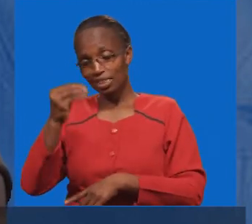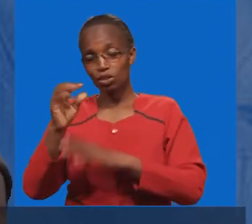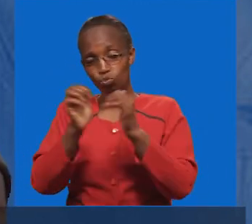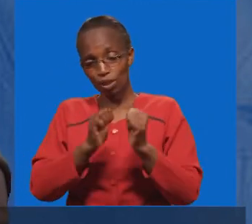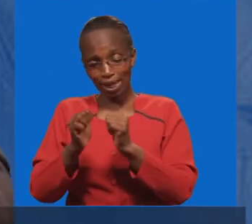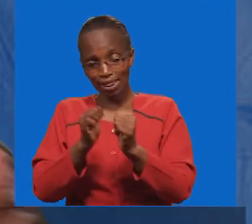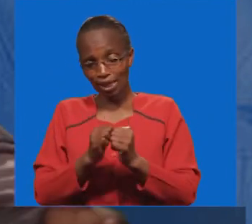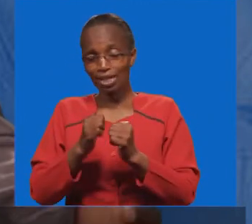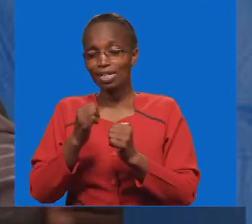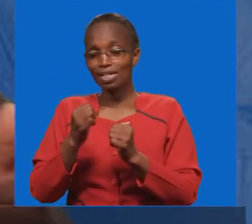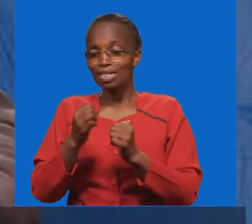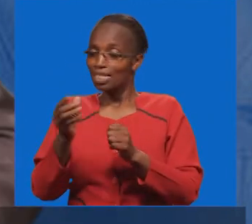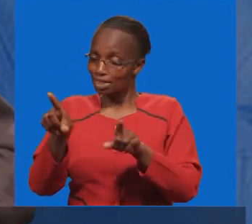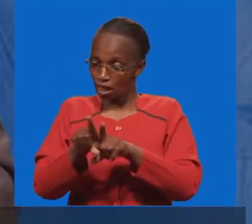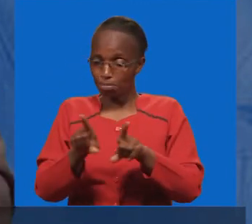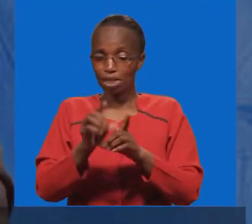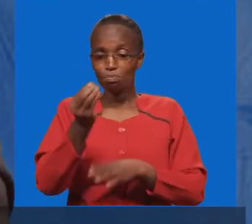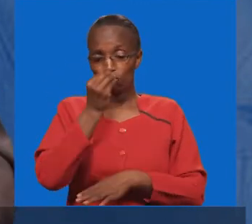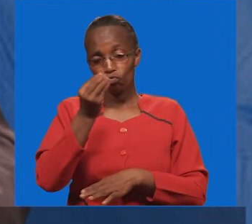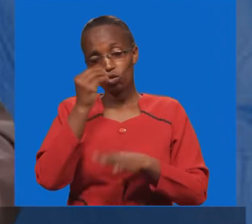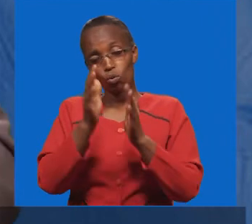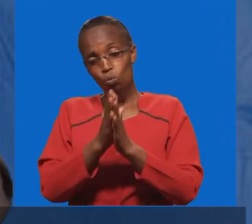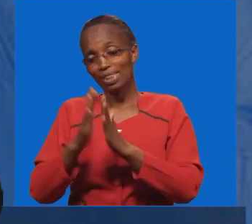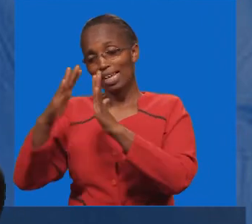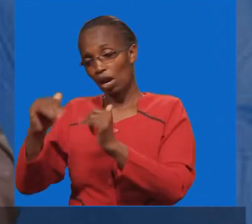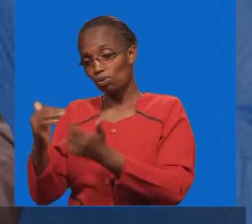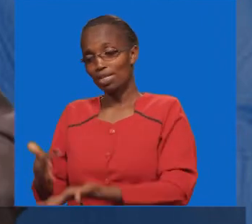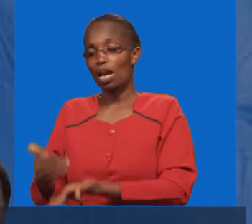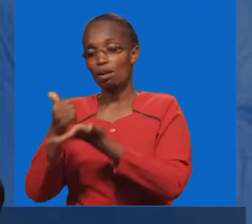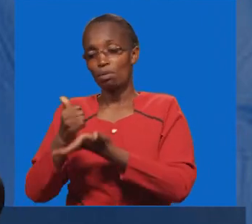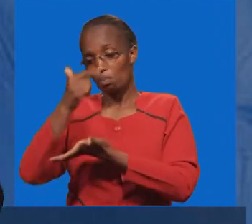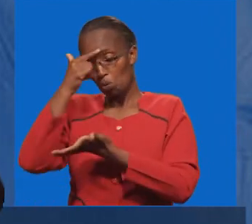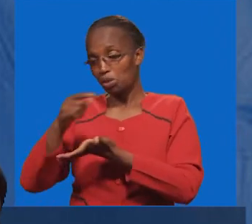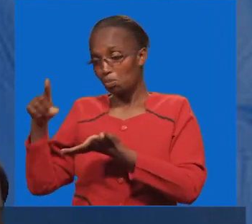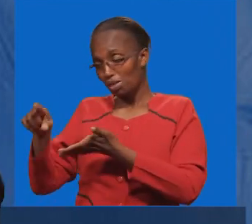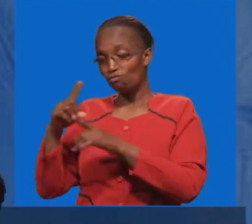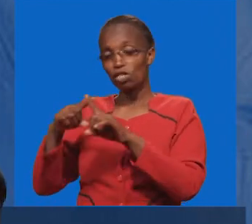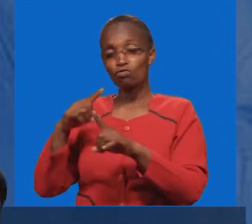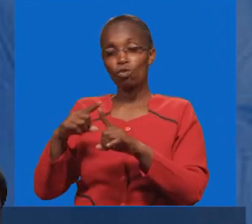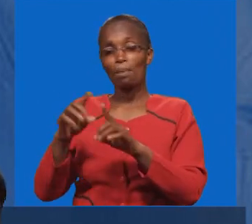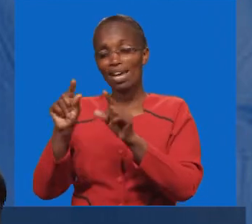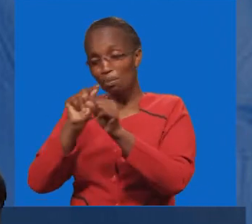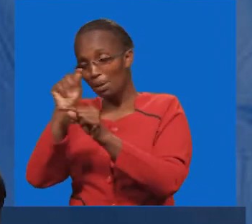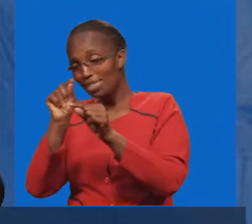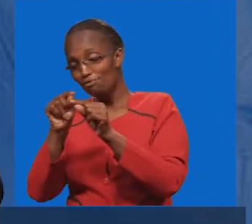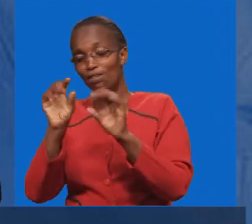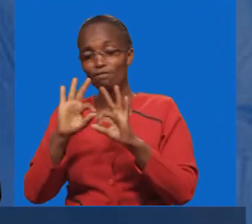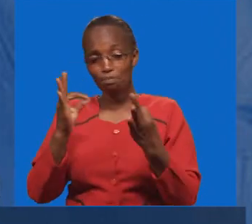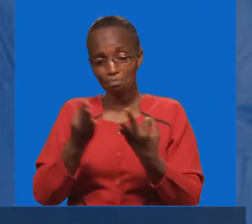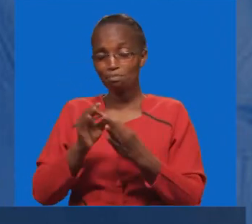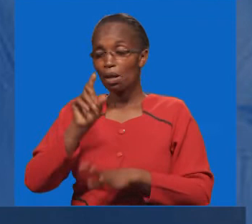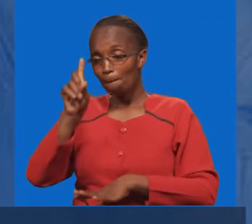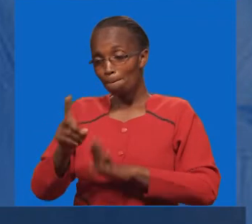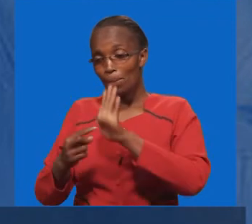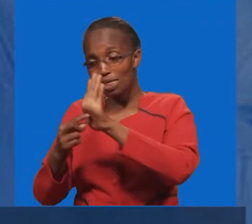kutubariki, ni vizuri kushiriki chakula kwa pamoja, meza moja, hata na mfanyi kazi, maana yeye pia ni mtoto wa